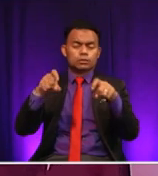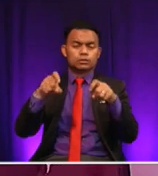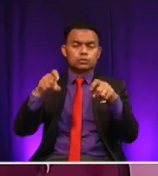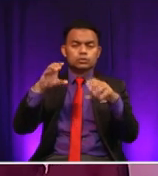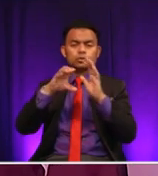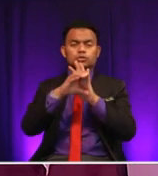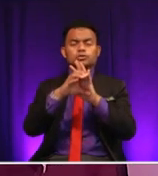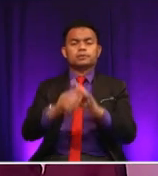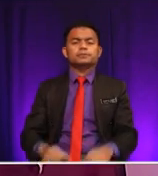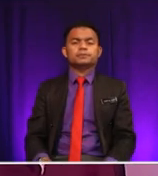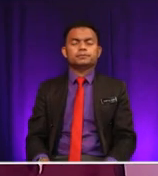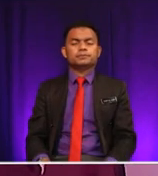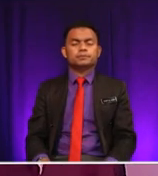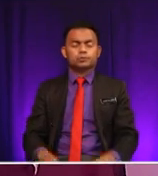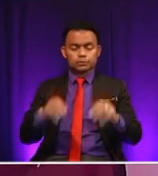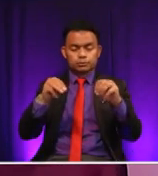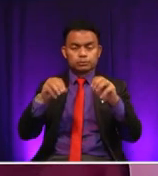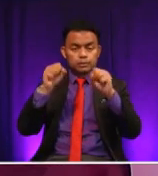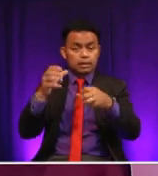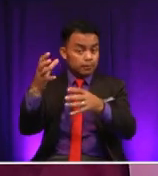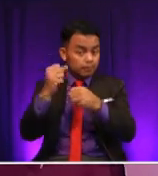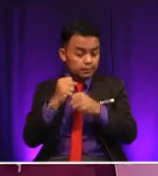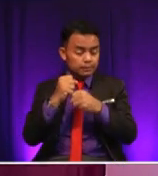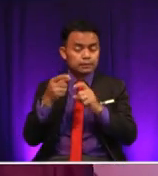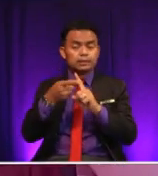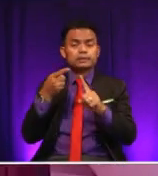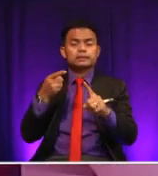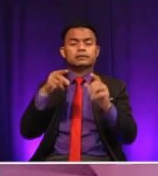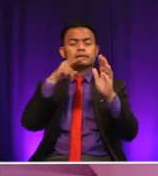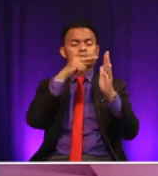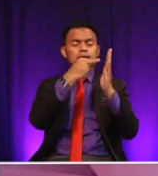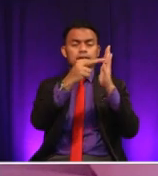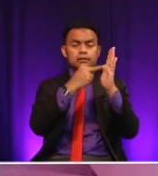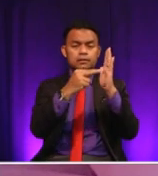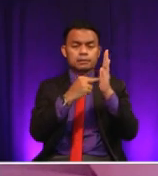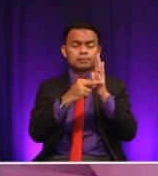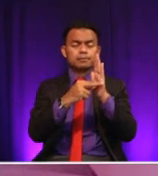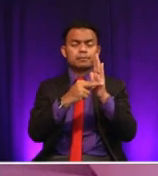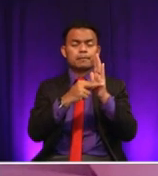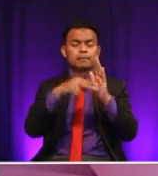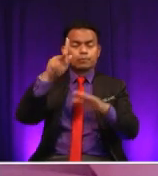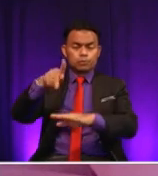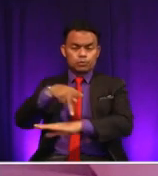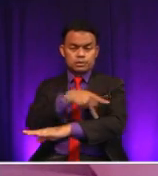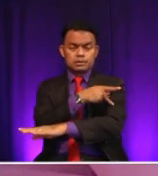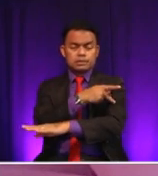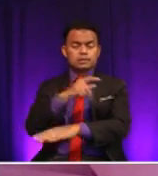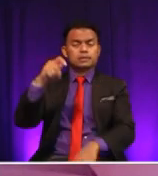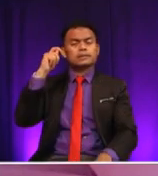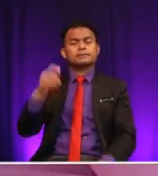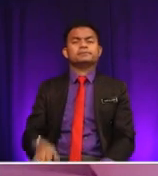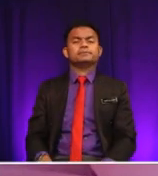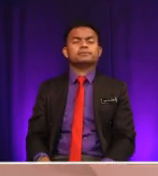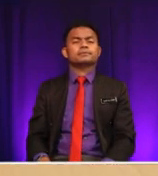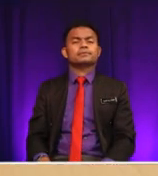boleh mengambil dalam rangka puisi tersebut jadi disini saya berikan di sini adalah barangsiapa berjanji namanya